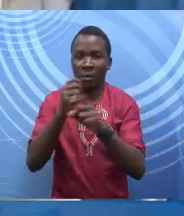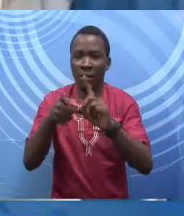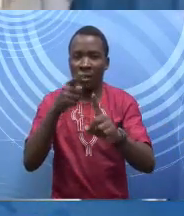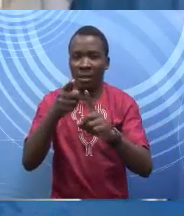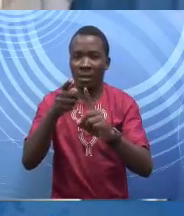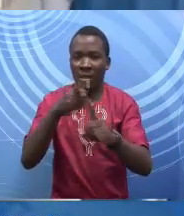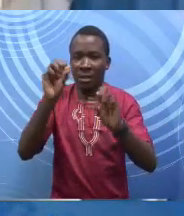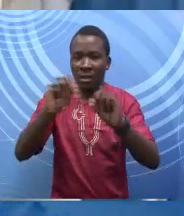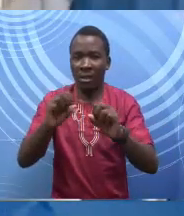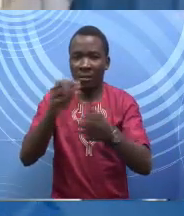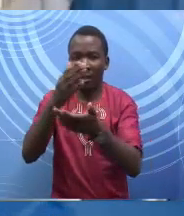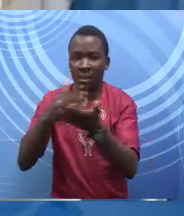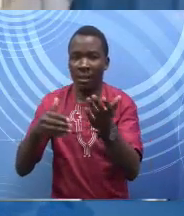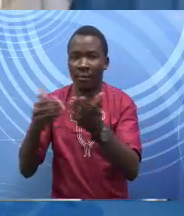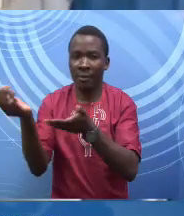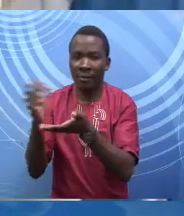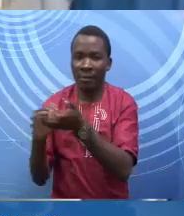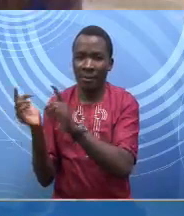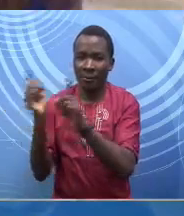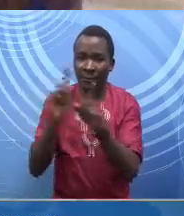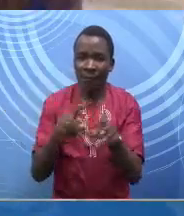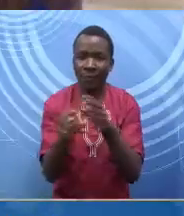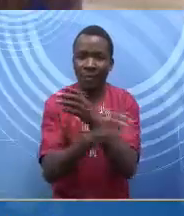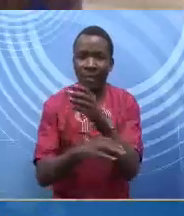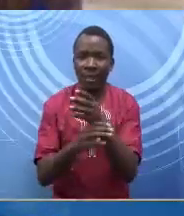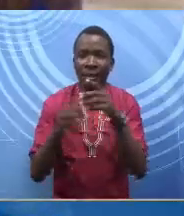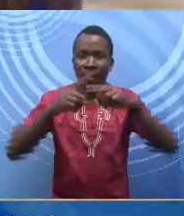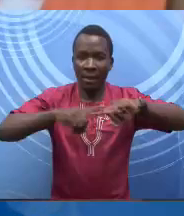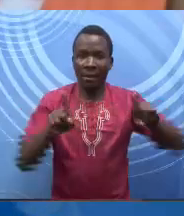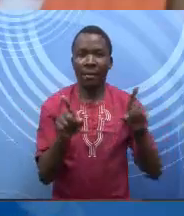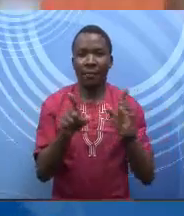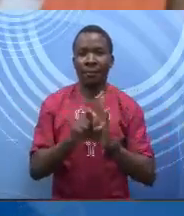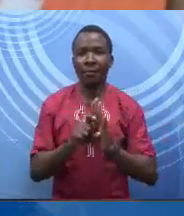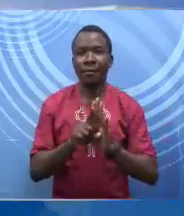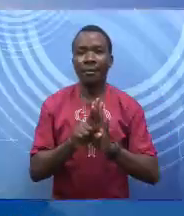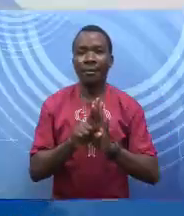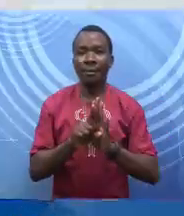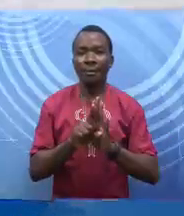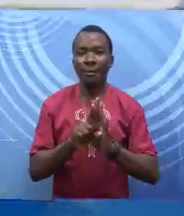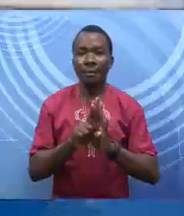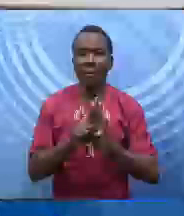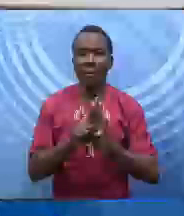yicarubozo bamwe ngo bagarurwa mu gihugu binyuranye n'amategeko.